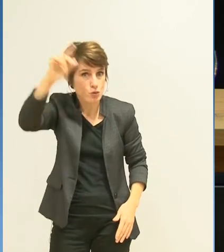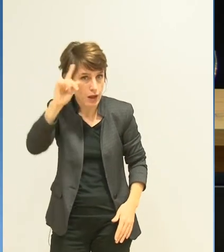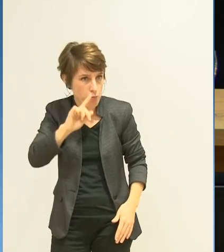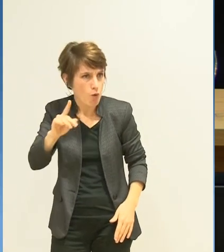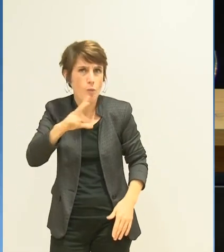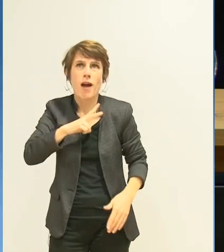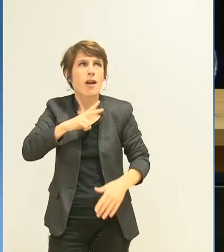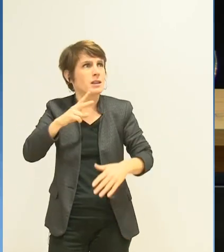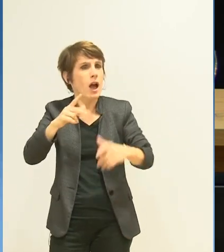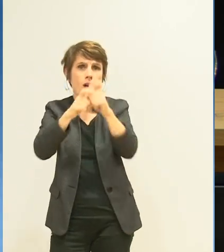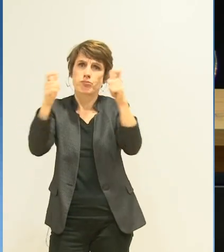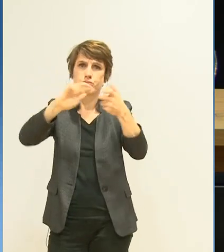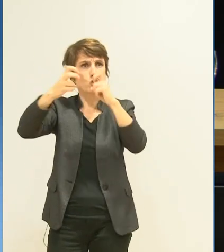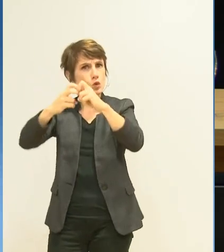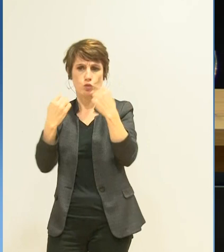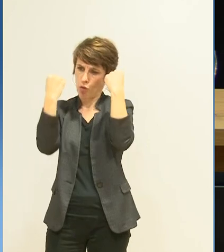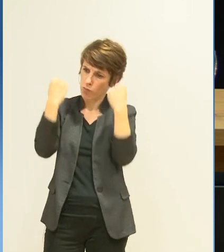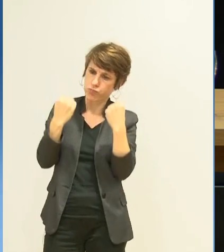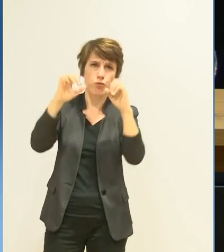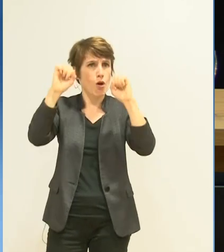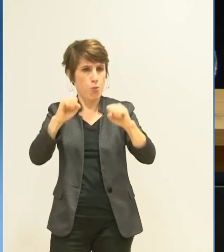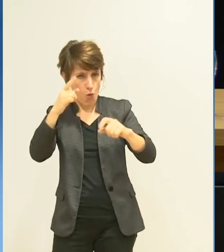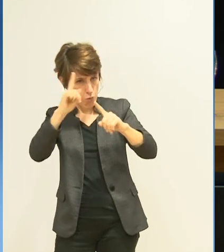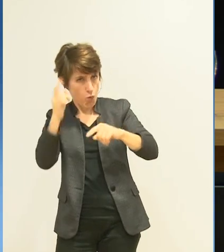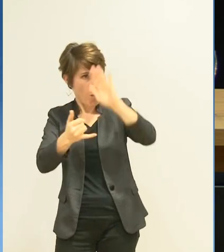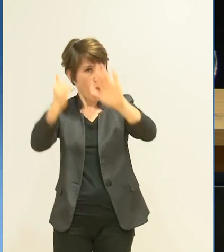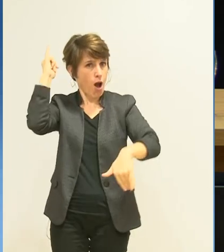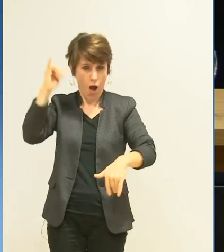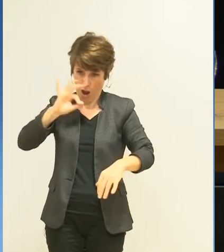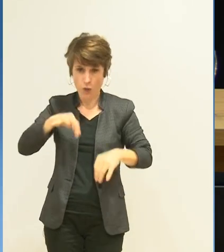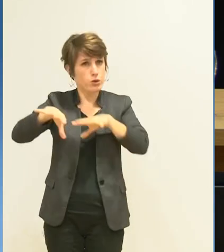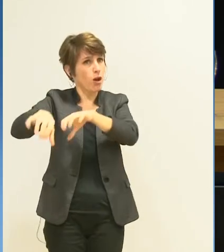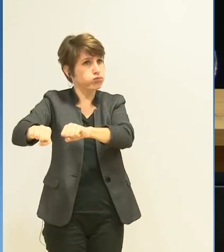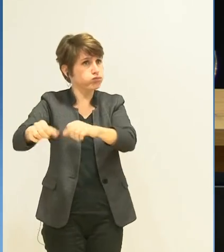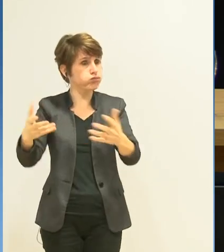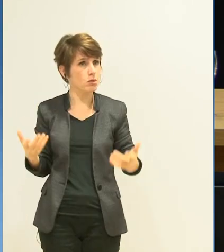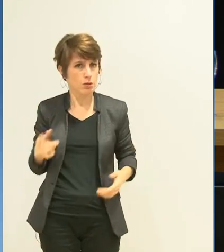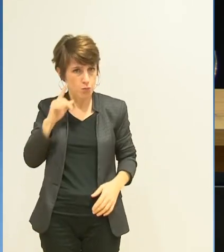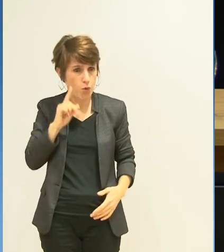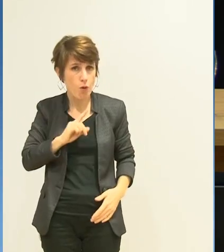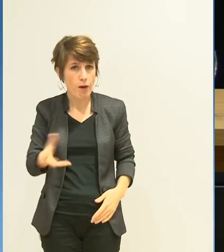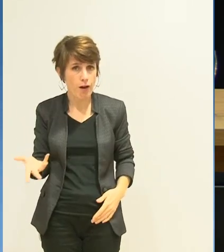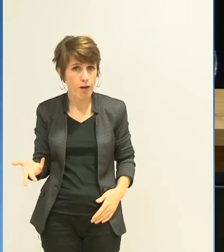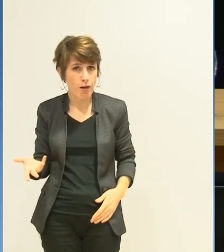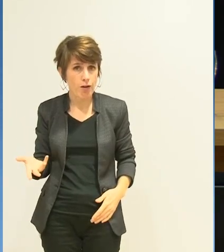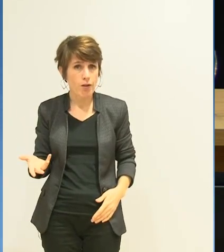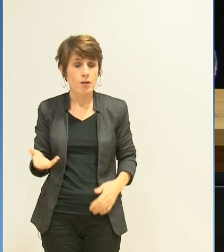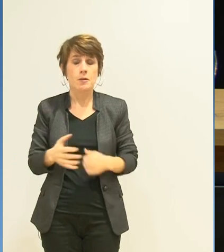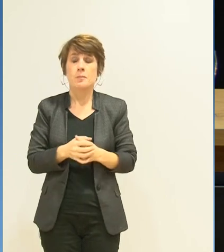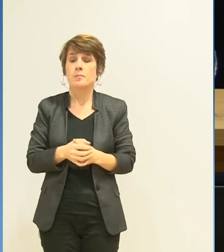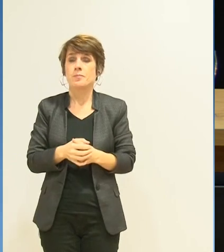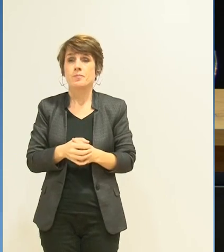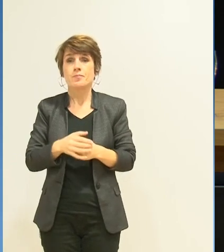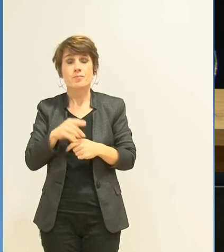et qui se serait en orgueil et de valoriser un tel patrimoine pourquoi ne pas avoir pris le temps ne pas avoir considéré ce dossier